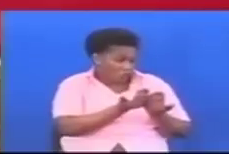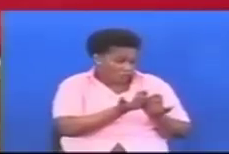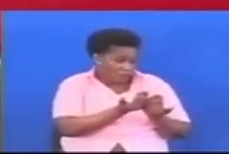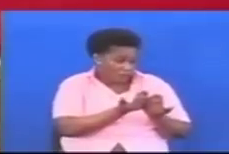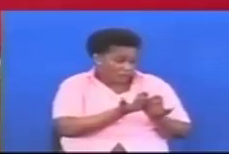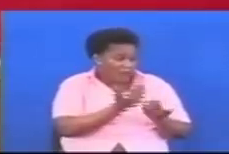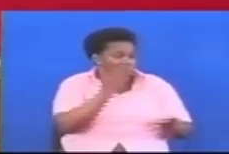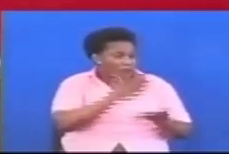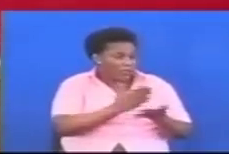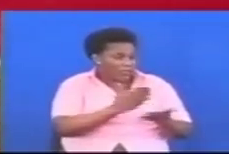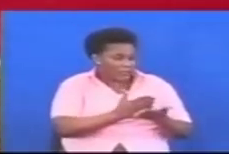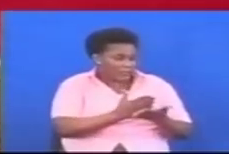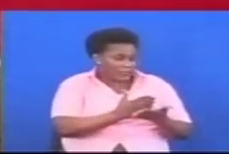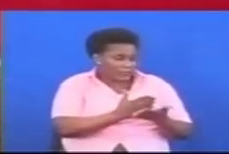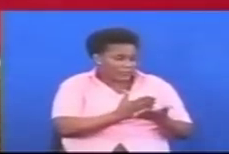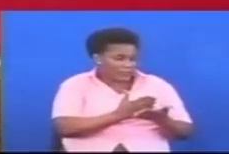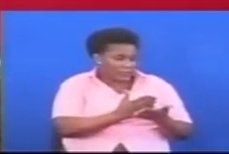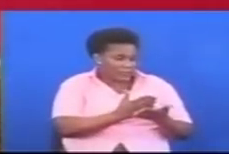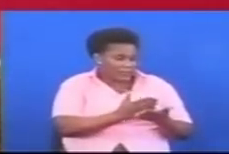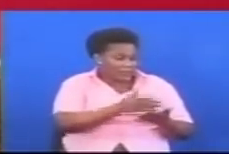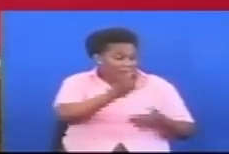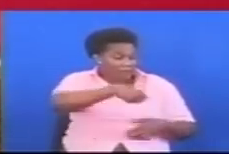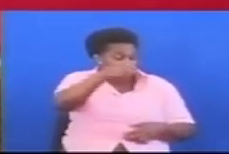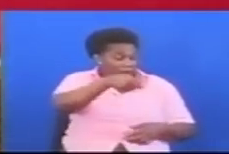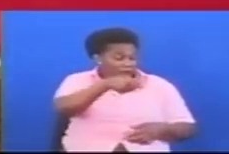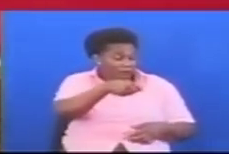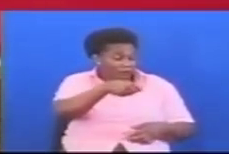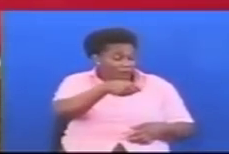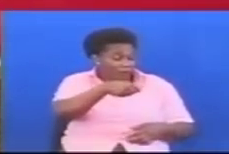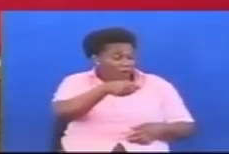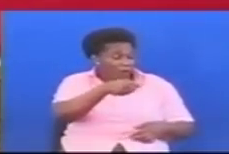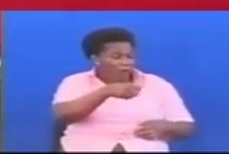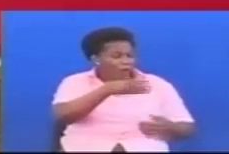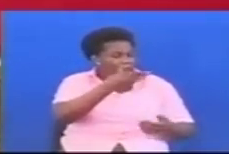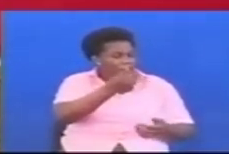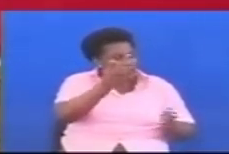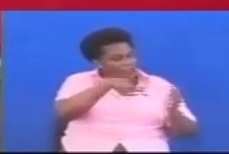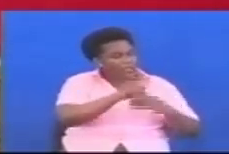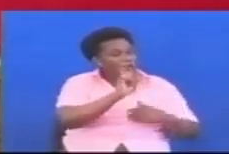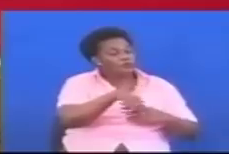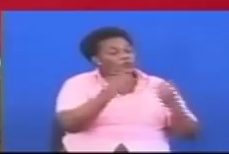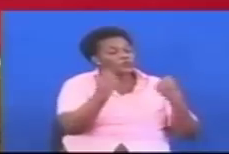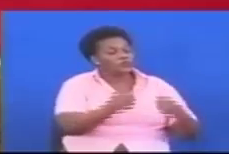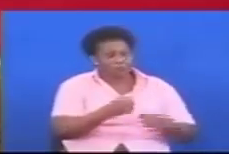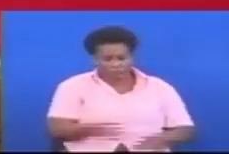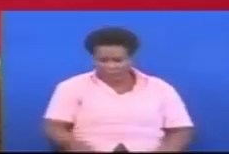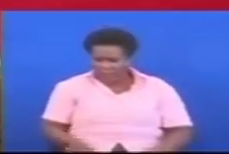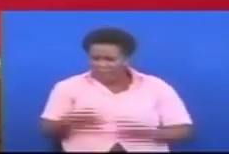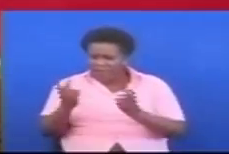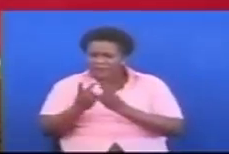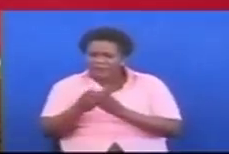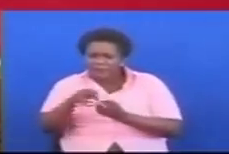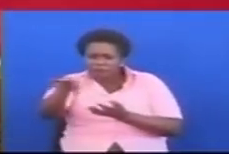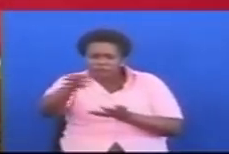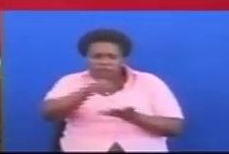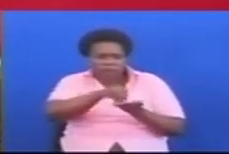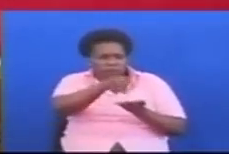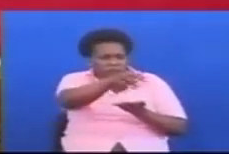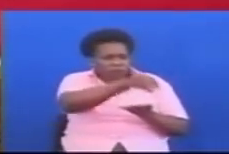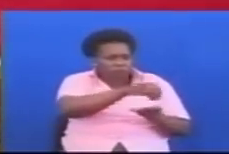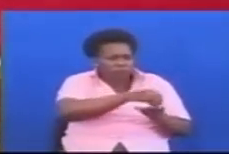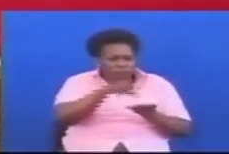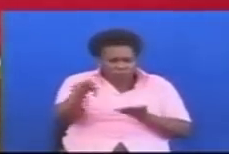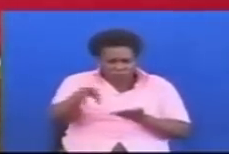utengaji wa fedha za ndani kwa ajili ya miradi ya maendeleo. Mbili, kuimarisha makusanyo ya mfuko wa taifa wa